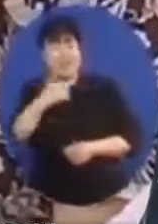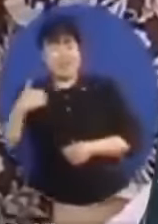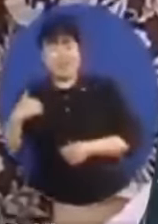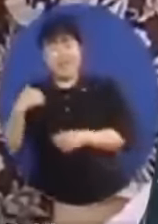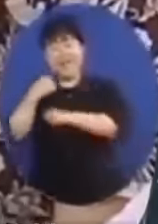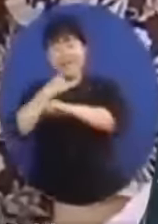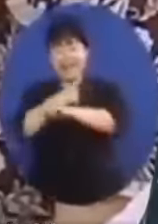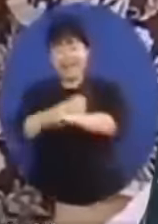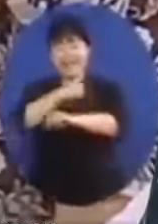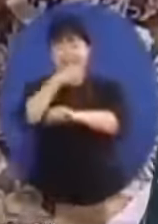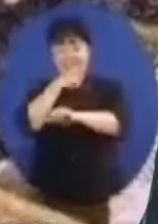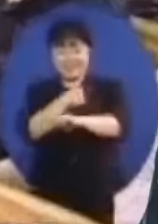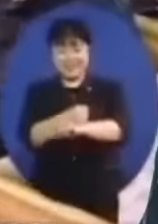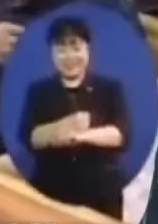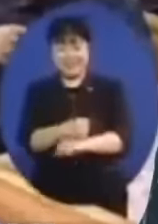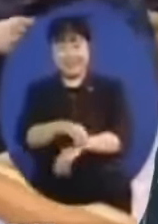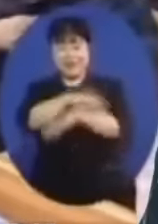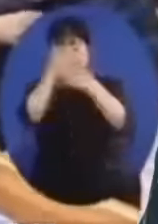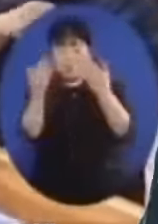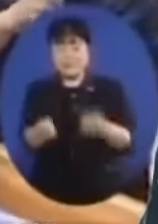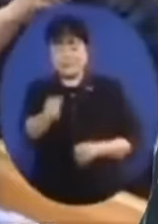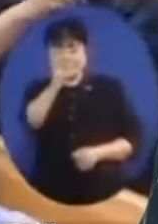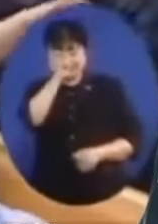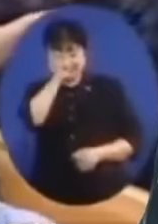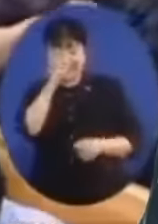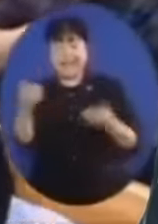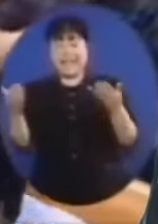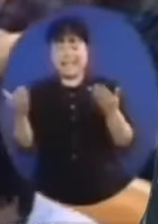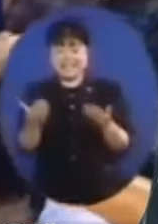능력하여 모든 착한 일을